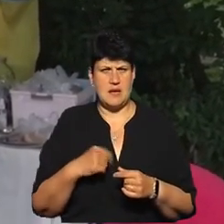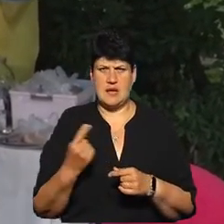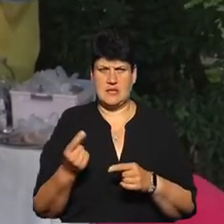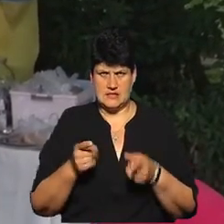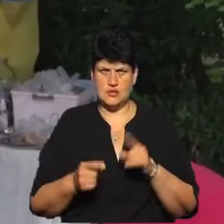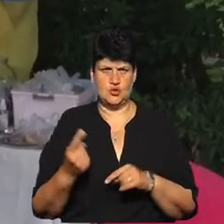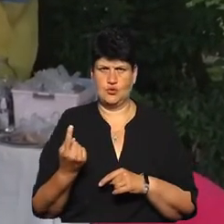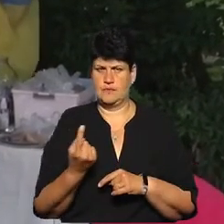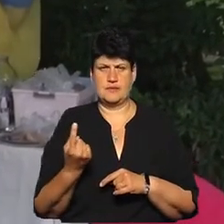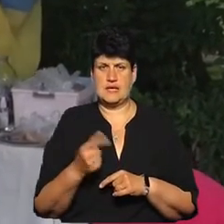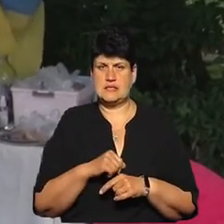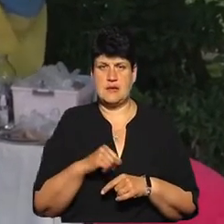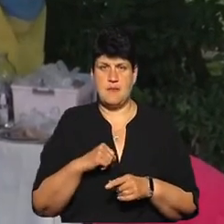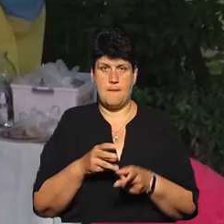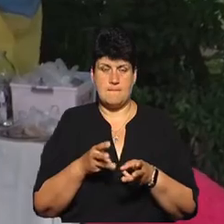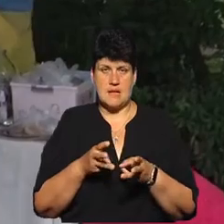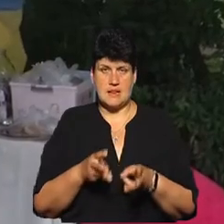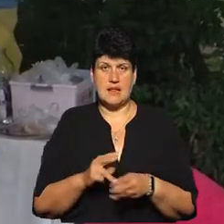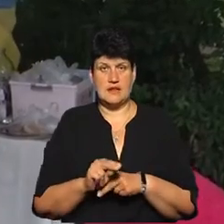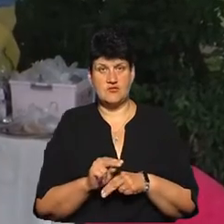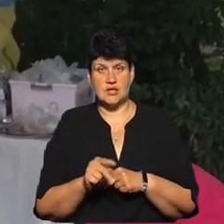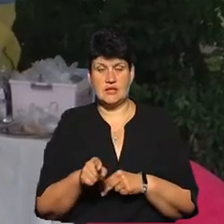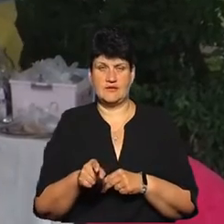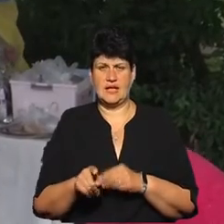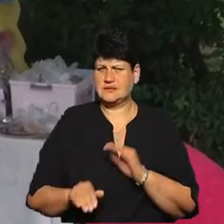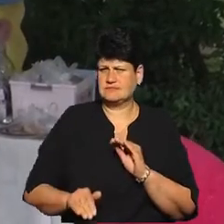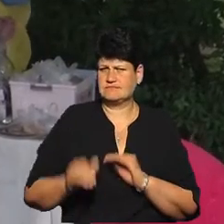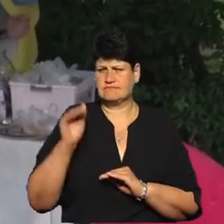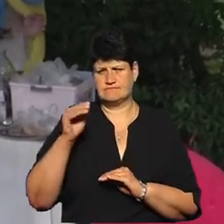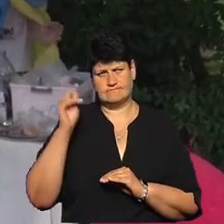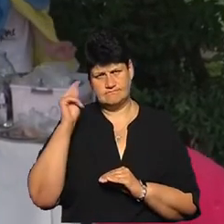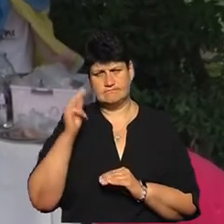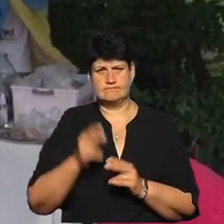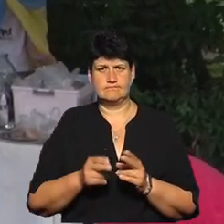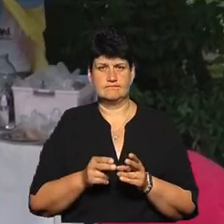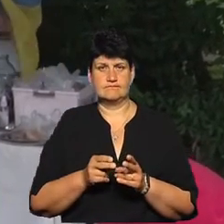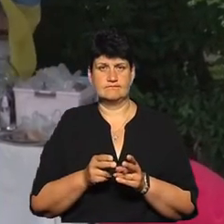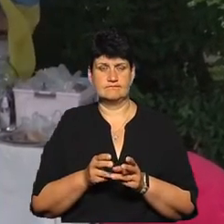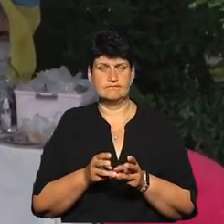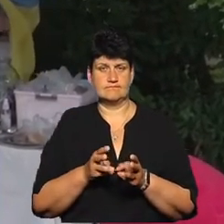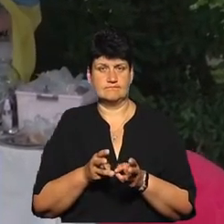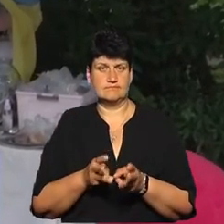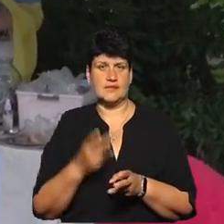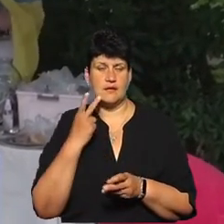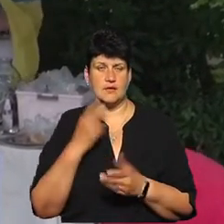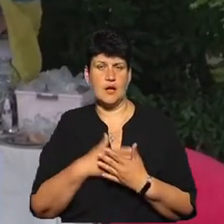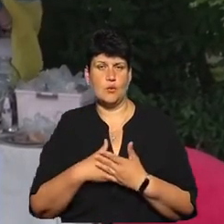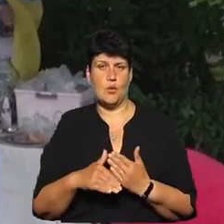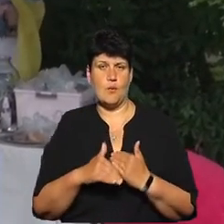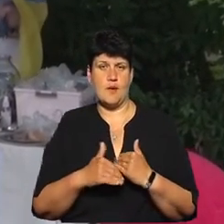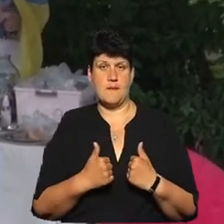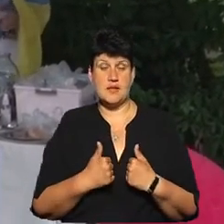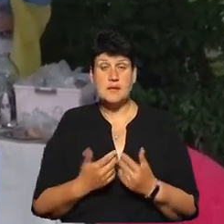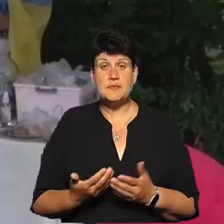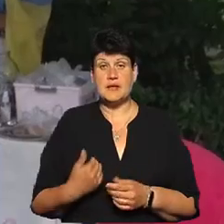пекла печиво. Я її навчила, вона в мене кулінарка з дитинства. Ось вона завжди любить допомагати мені. Я